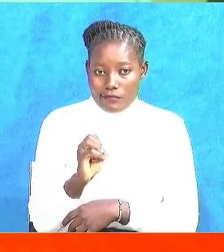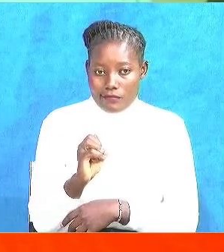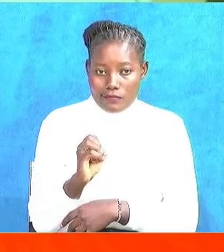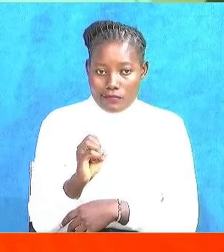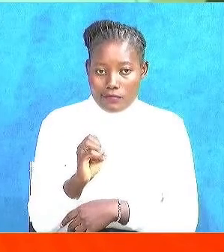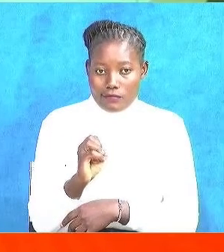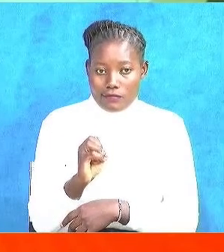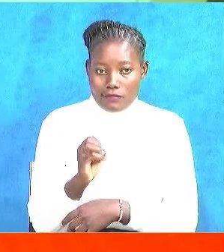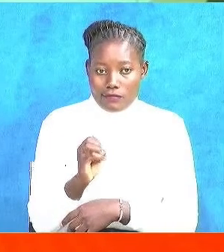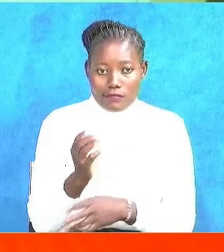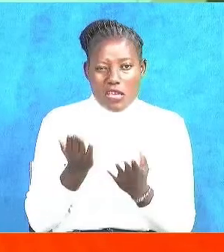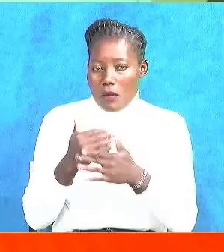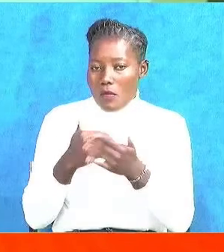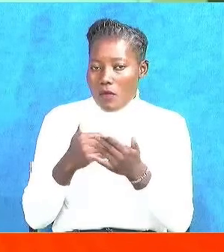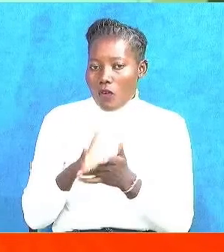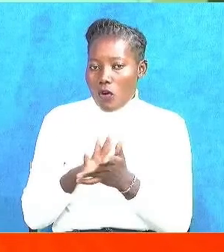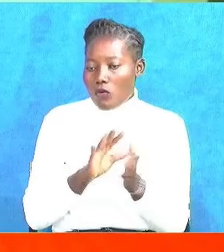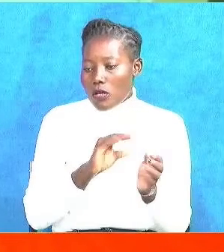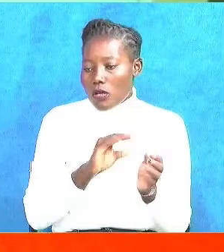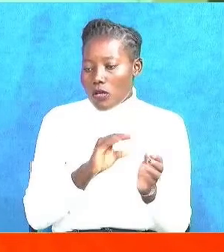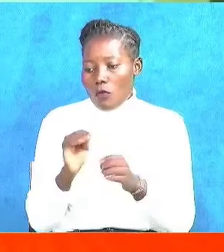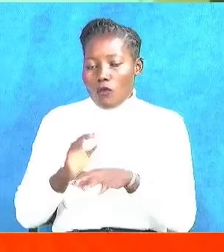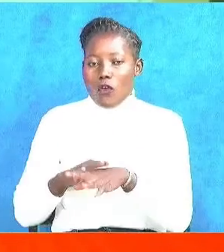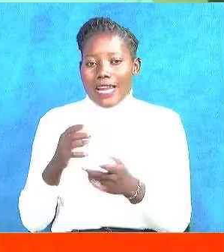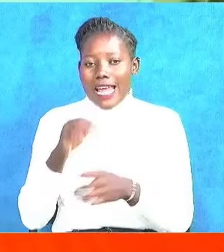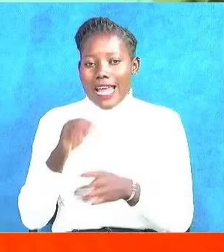Maybe before we proceed, any question regarding these numbers?